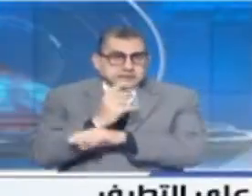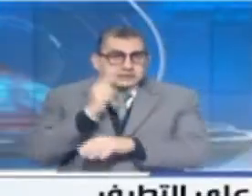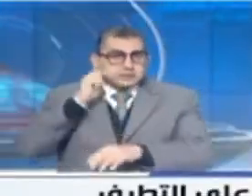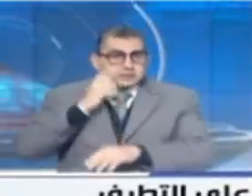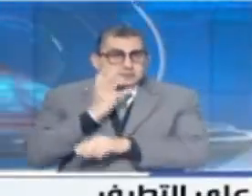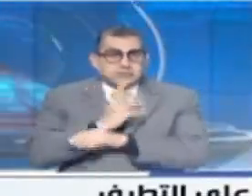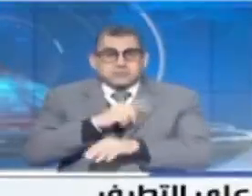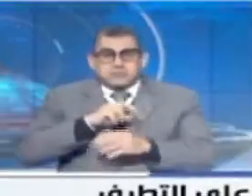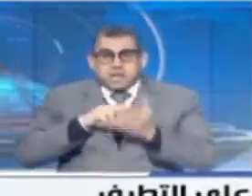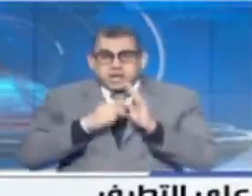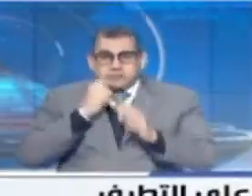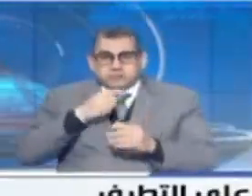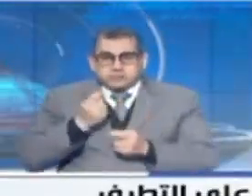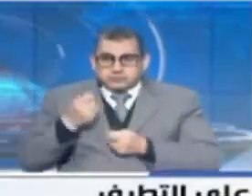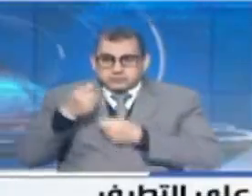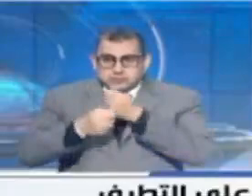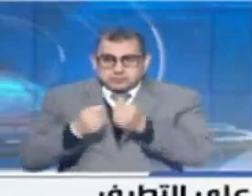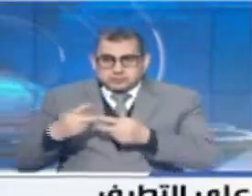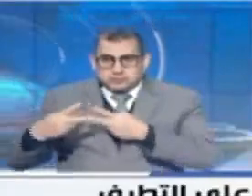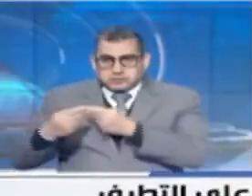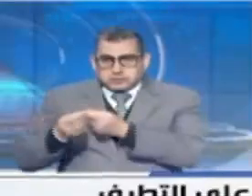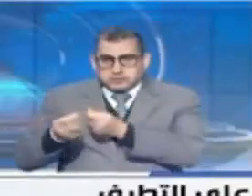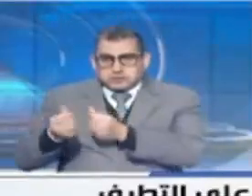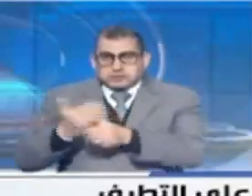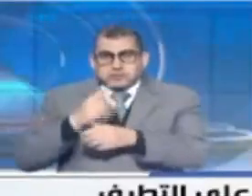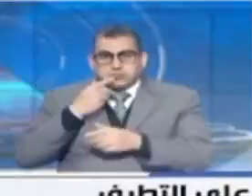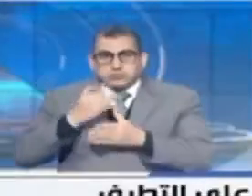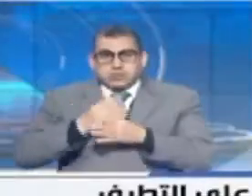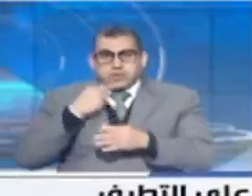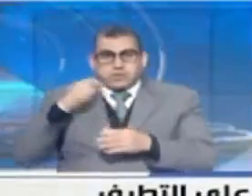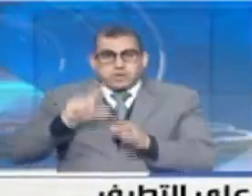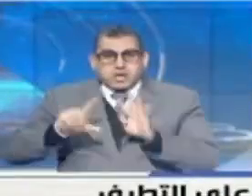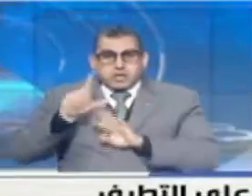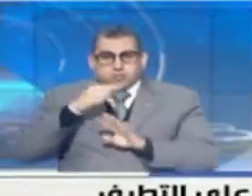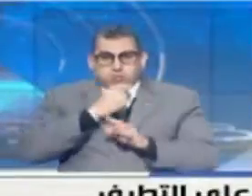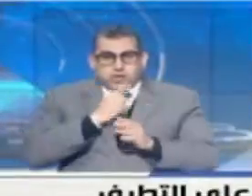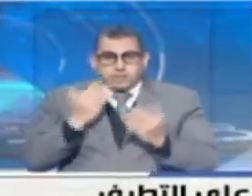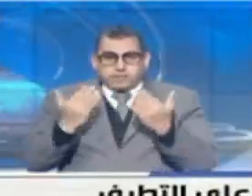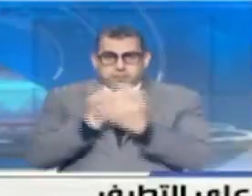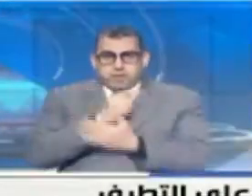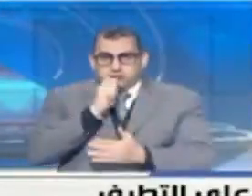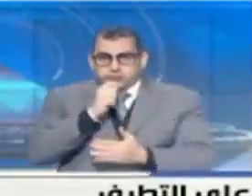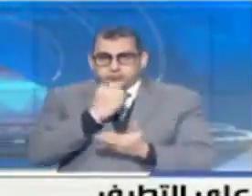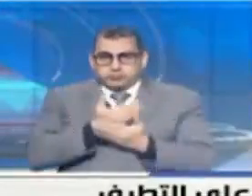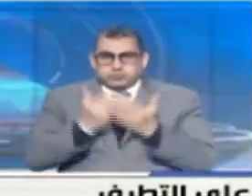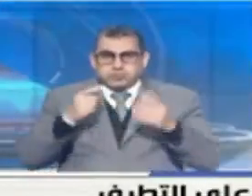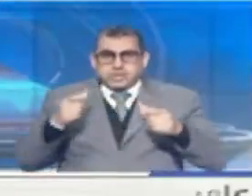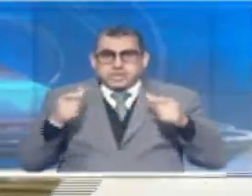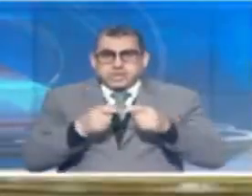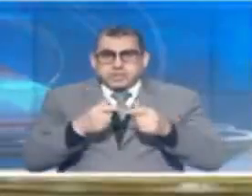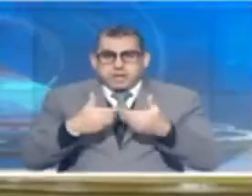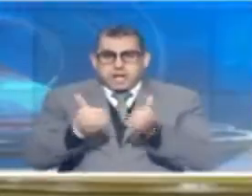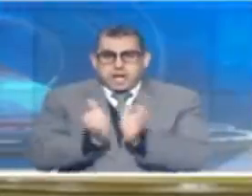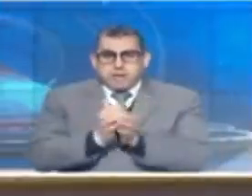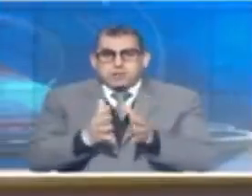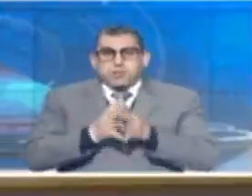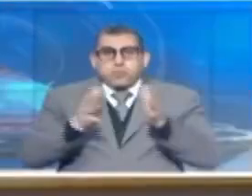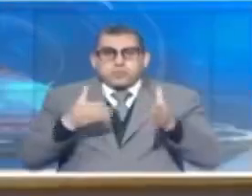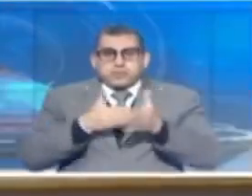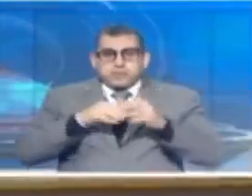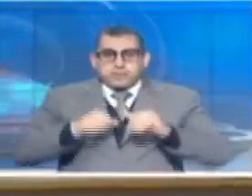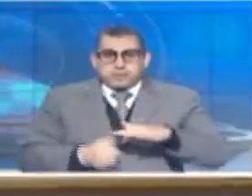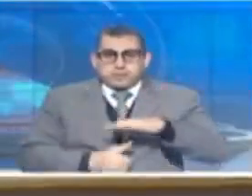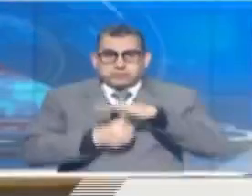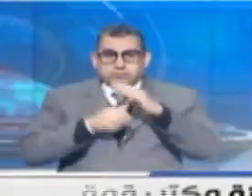منابع تمويله. وفي كلمة ألقاها نيابة عنه رئيس الوزراء الدكتور مصطفى مدبولي خلال اجتماع الهيئة الموسعة لمكتب